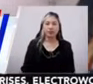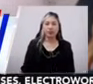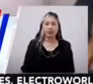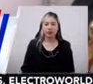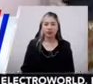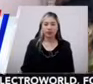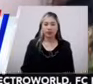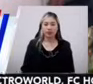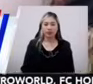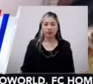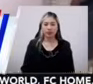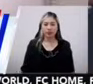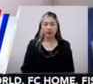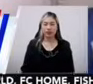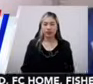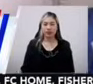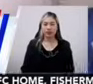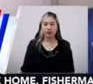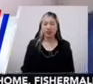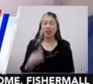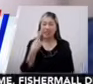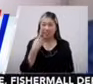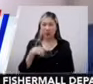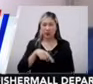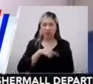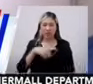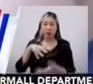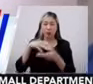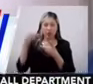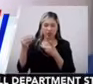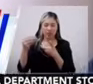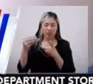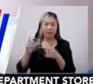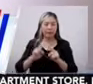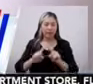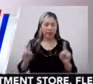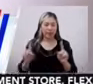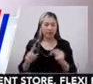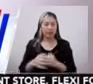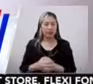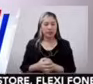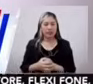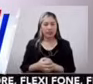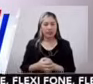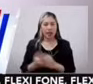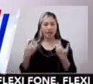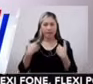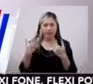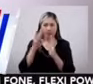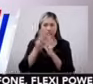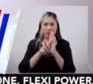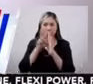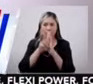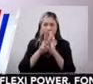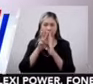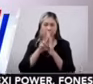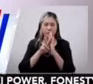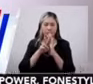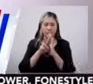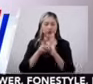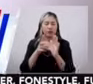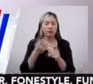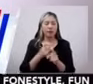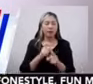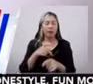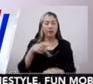ng custodial center. Mm-hmm. Bagamat ang pagkaka-incident natin, no, nakunan din ito ng video ng mga tauhan ng Public Information